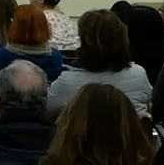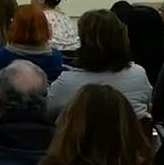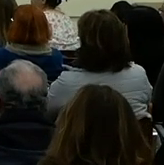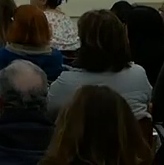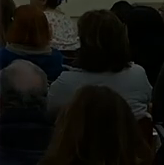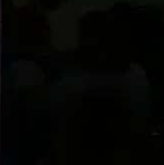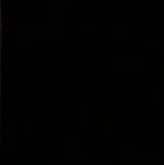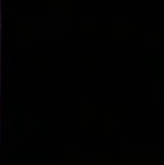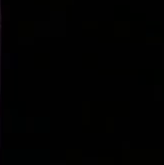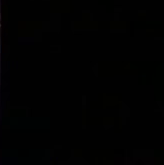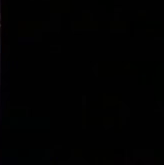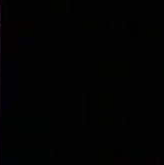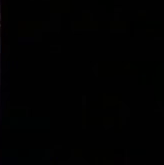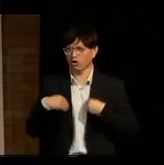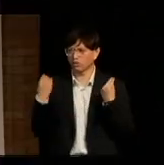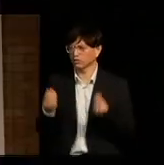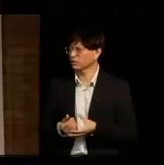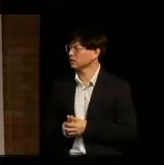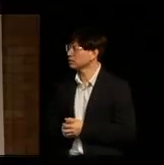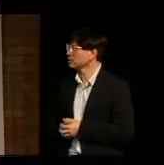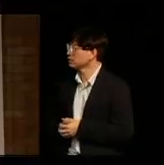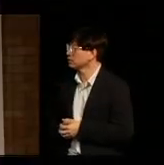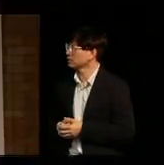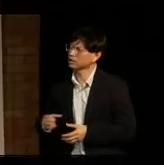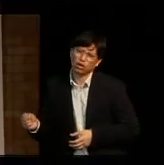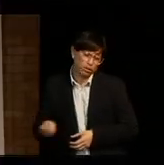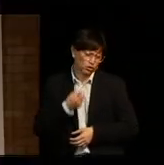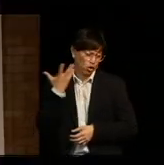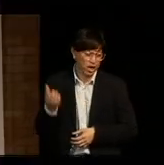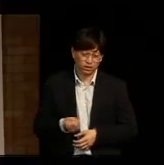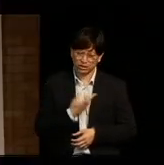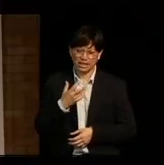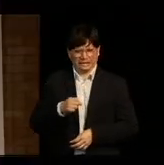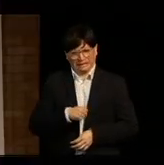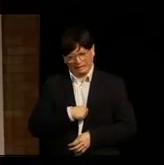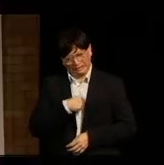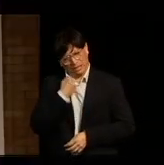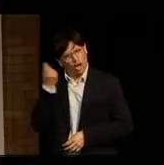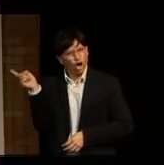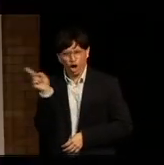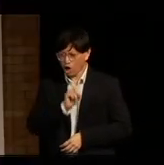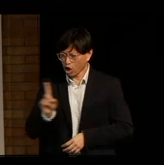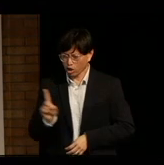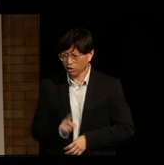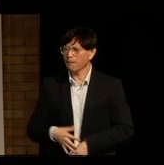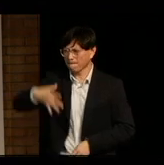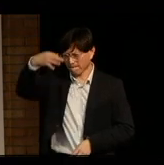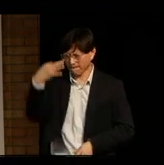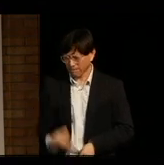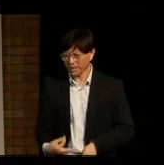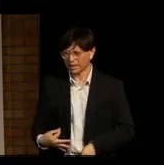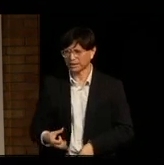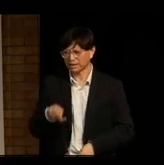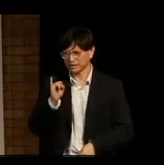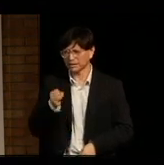emozioni No ma non devi scoraggiarti No ma non devi soffrire no ma no ma va bene anche va